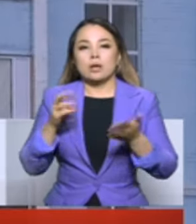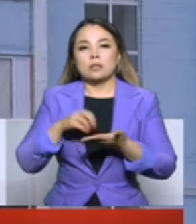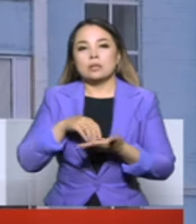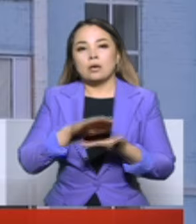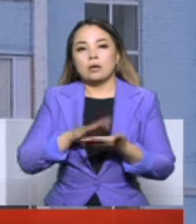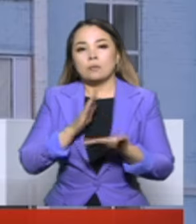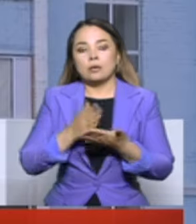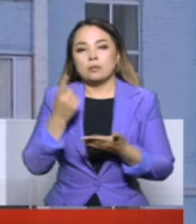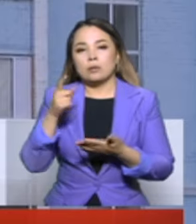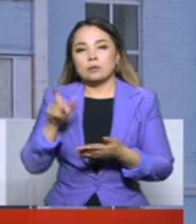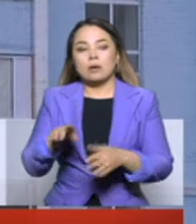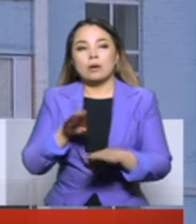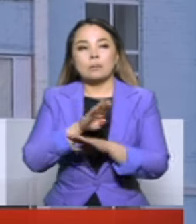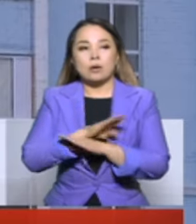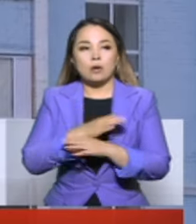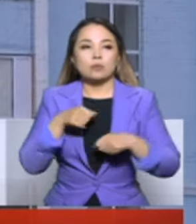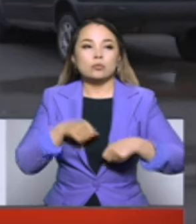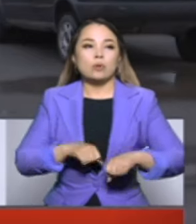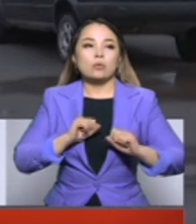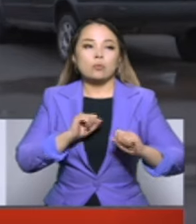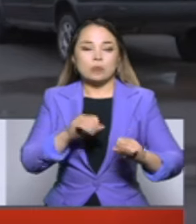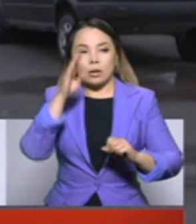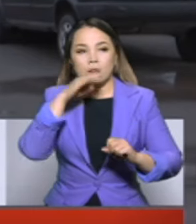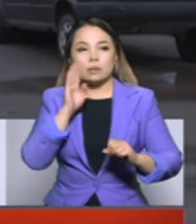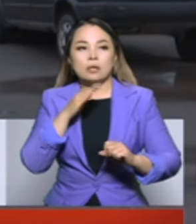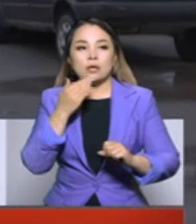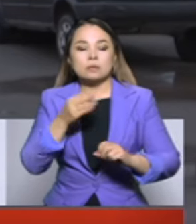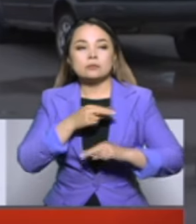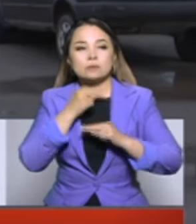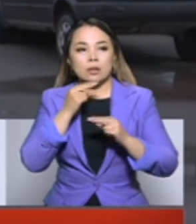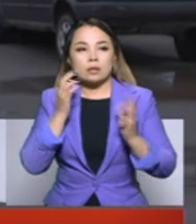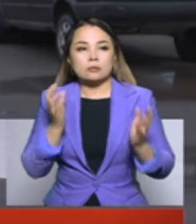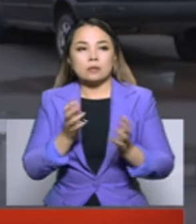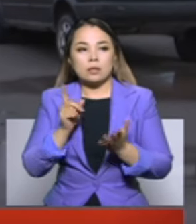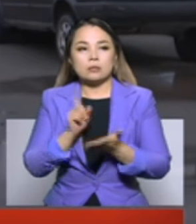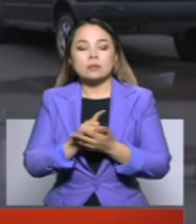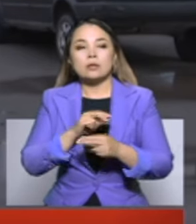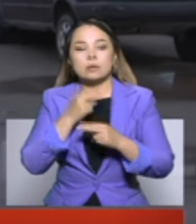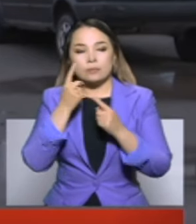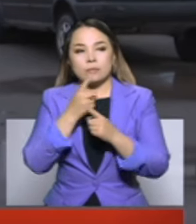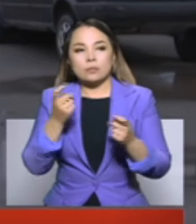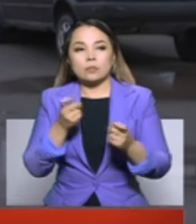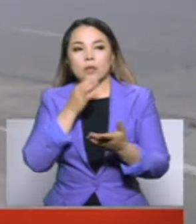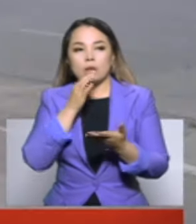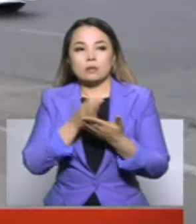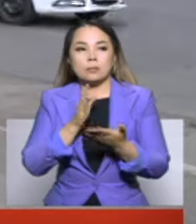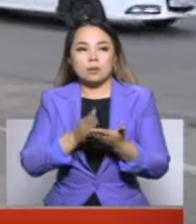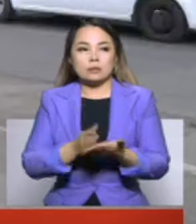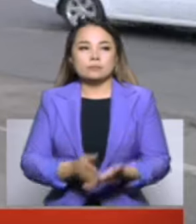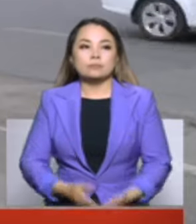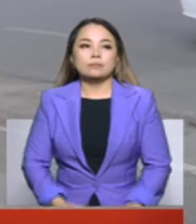адам қайтыс болды. Сондықтан құқық қорғаушылар ата-аналарға сақтық шараларын ұмытпауға жеттігін ескертеді.